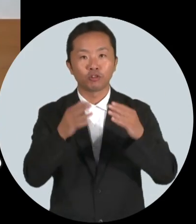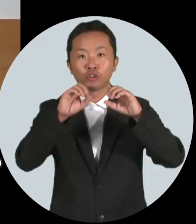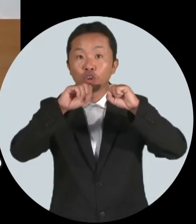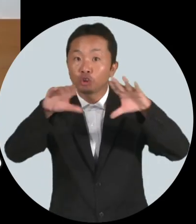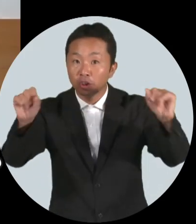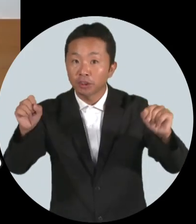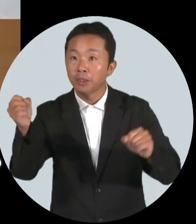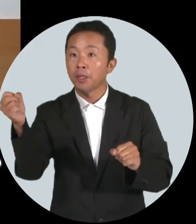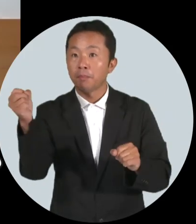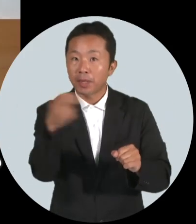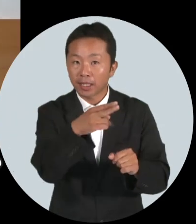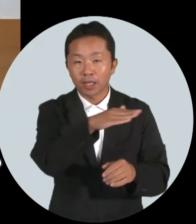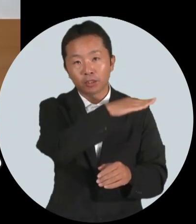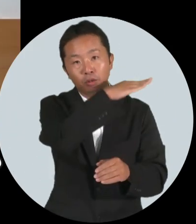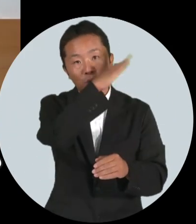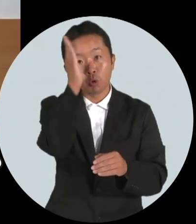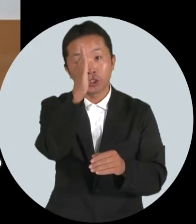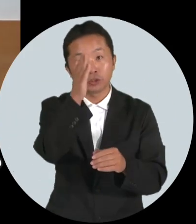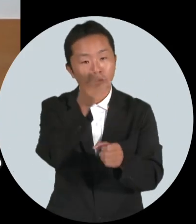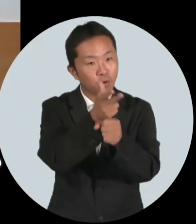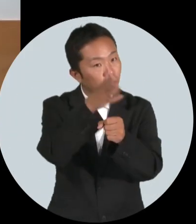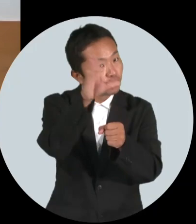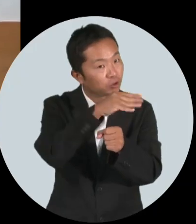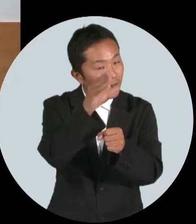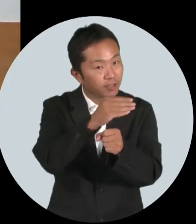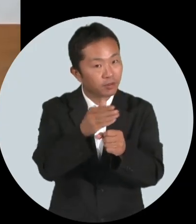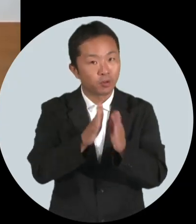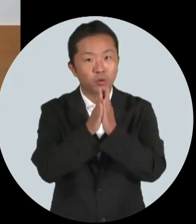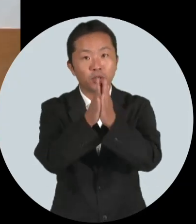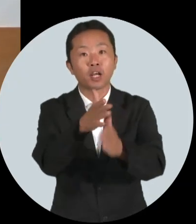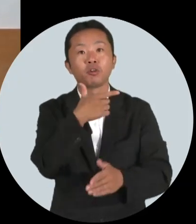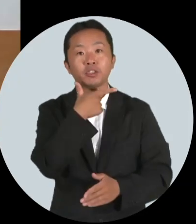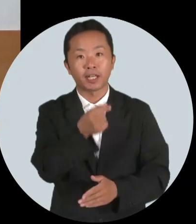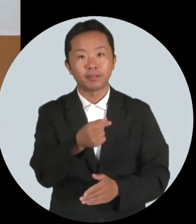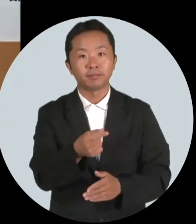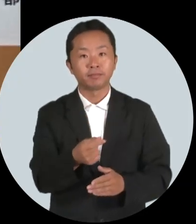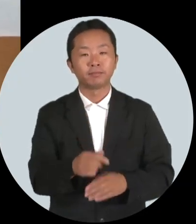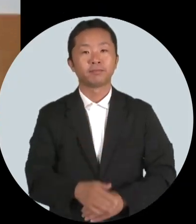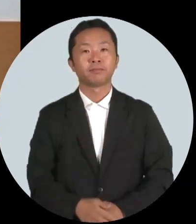材につきましてもよろしくお願いしたいと思っております。私からは以上です。よろしくお願いいたします。